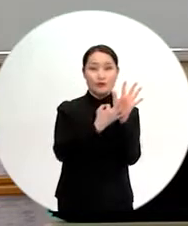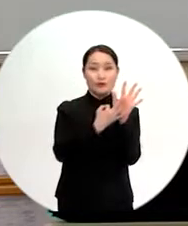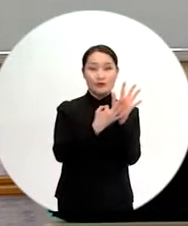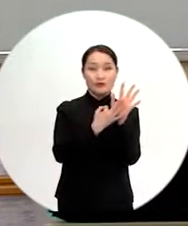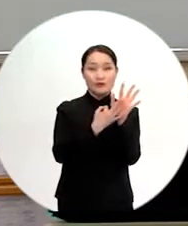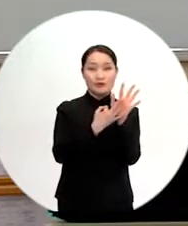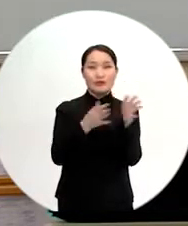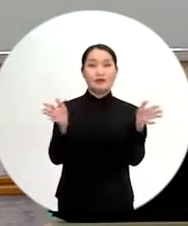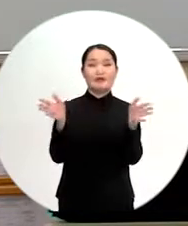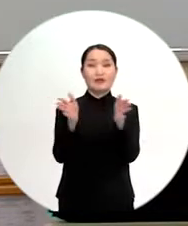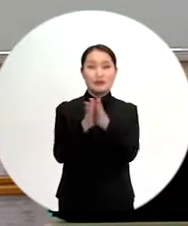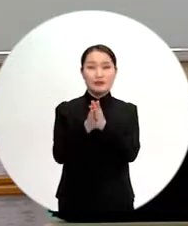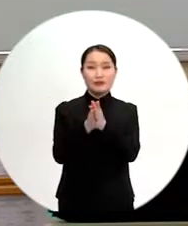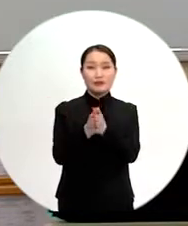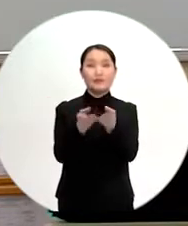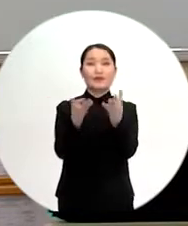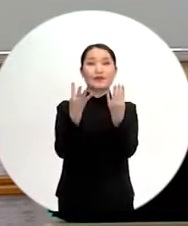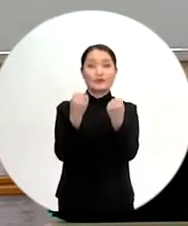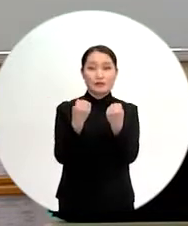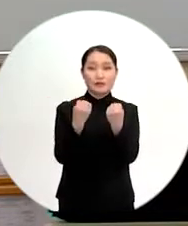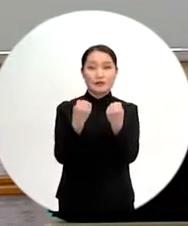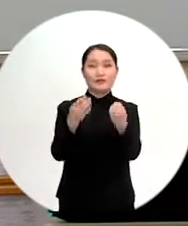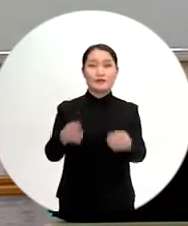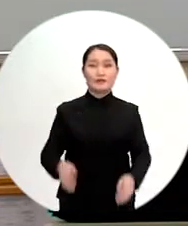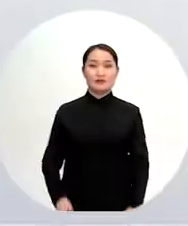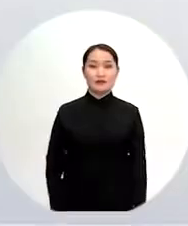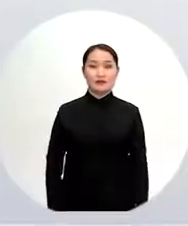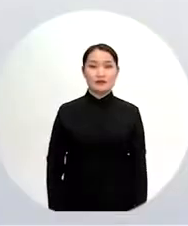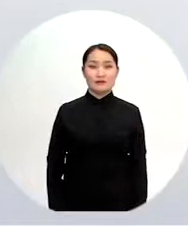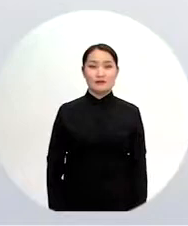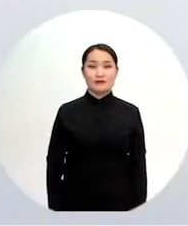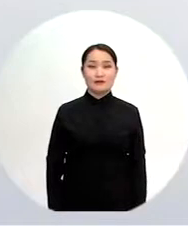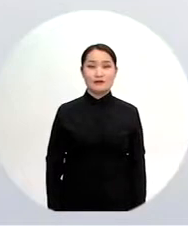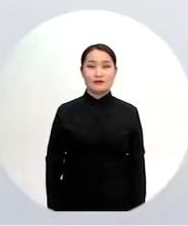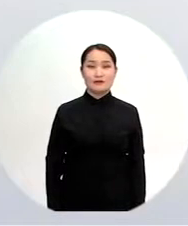Найман хороо. Нийлээд хідэн хороо билээ?